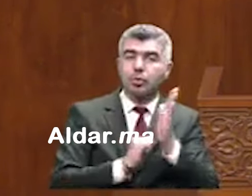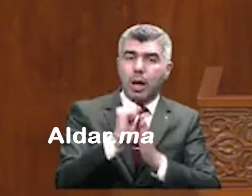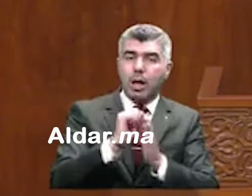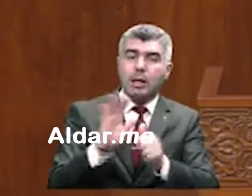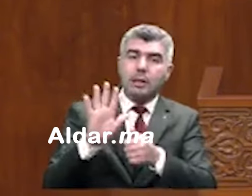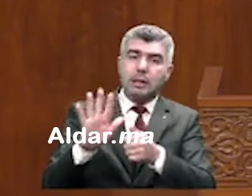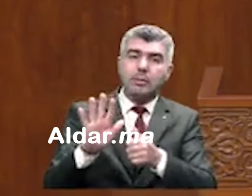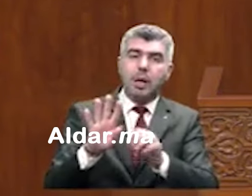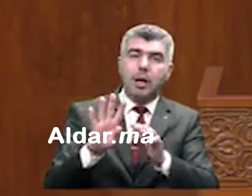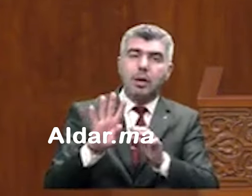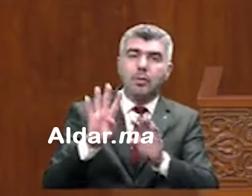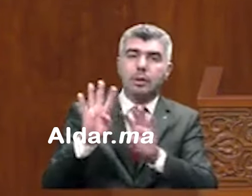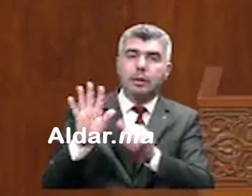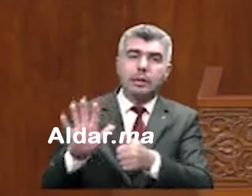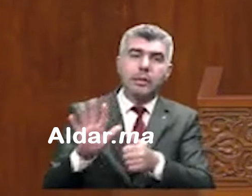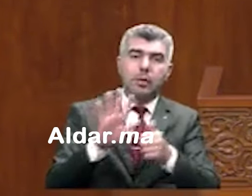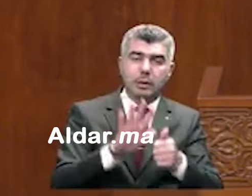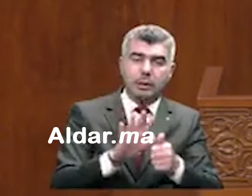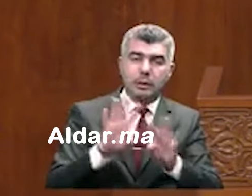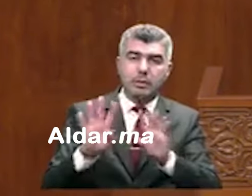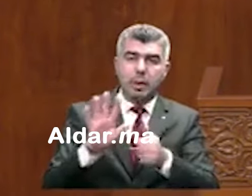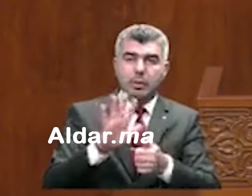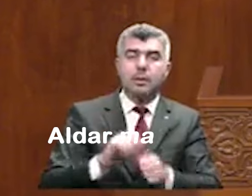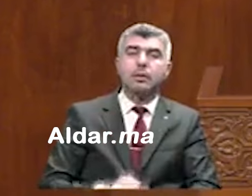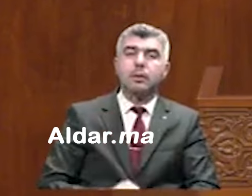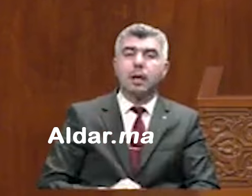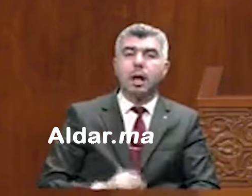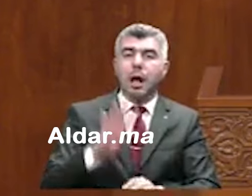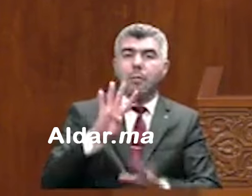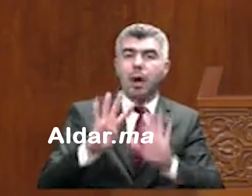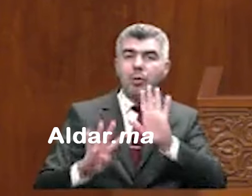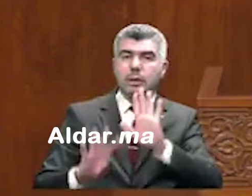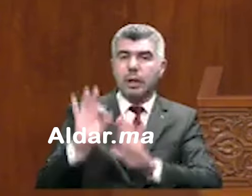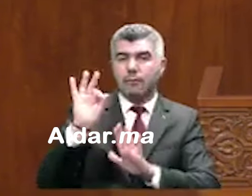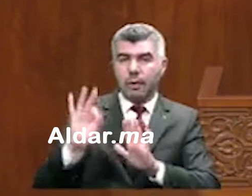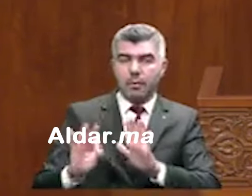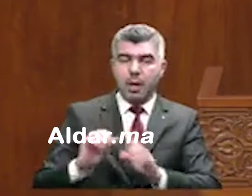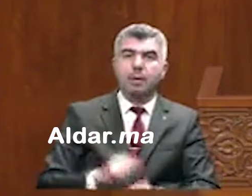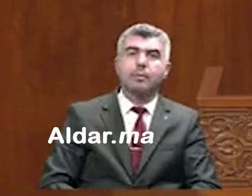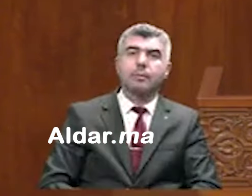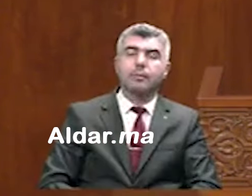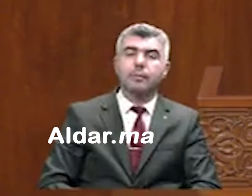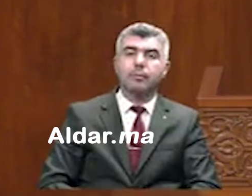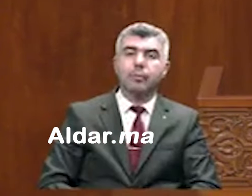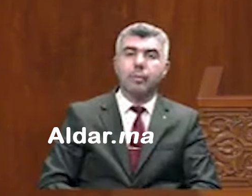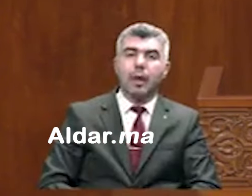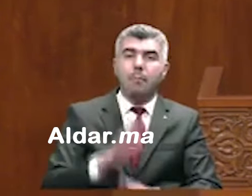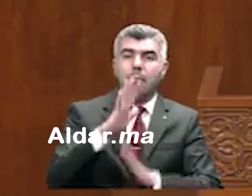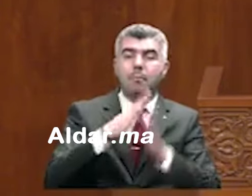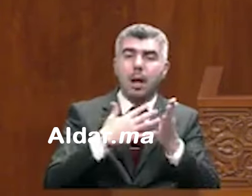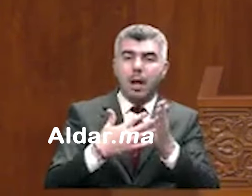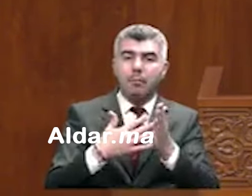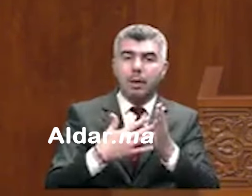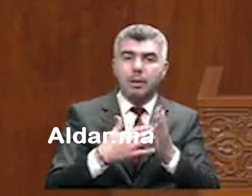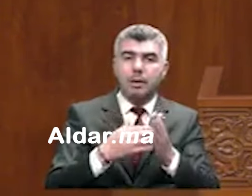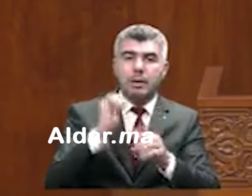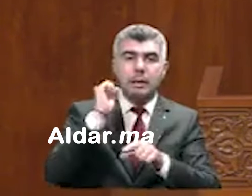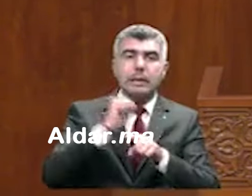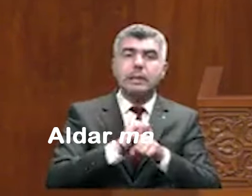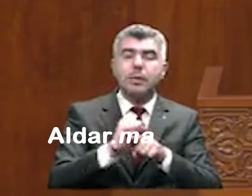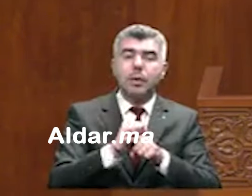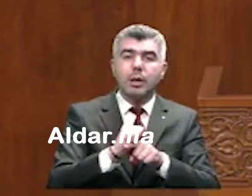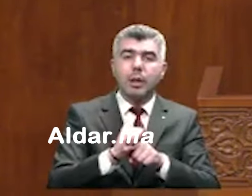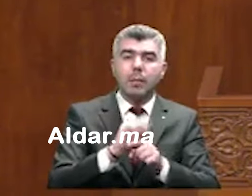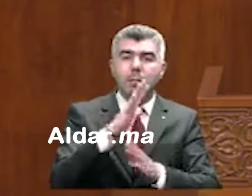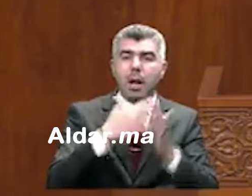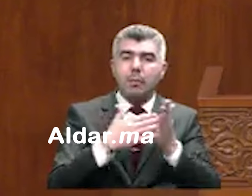686 بنسبه تناهز حوالي 94% برنامج التكوين في في مهن السيارات اتسمت سنه